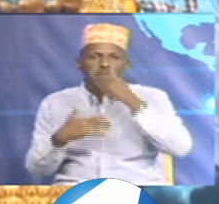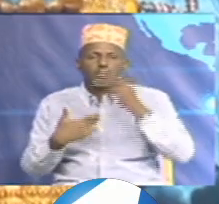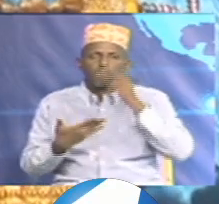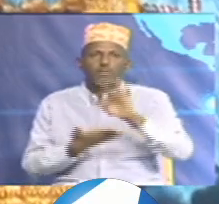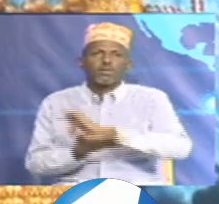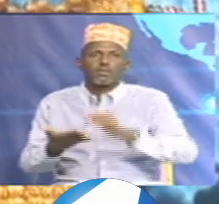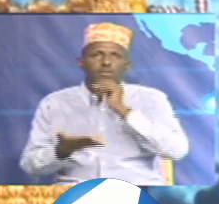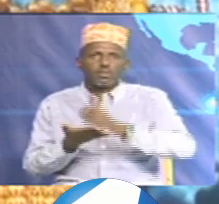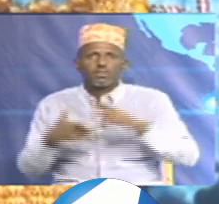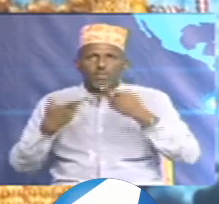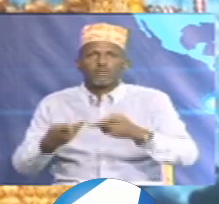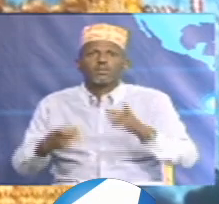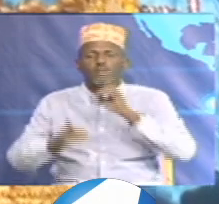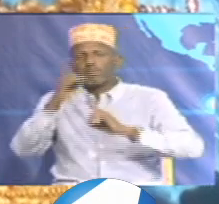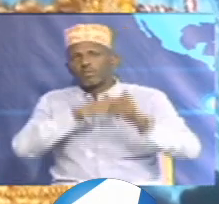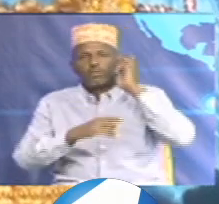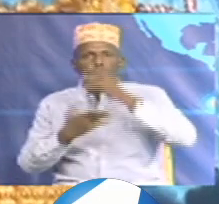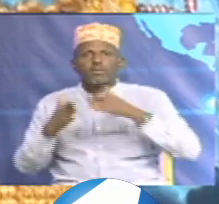bref rappel historique